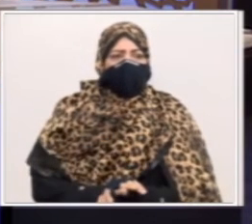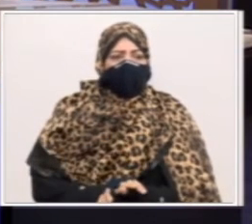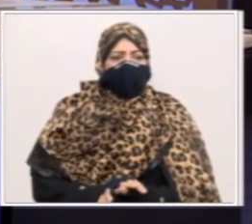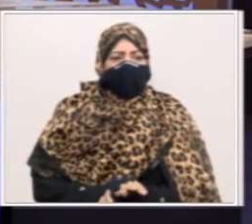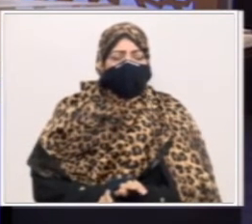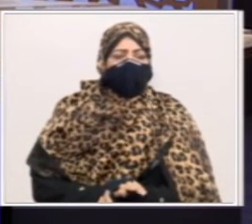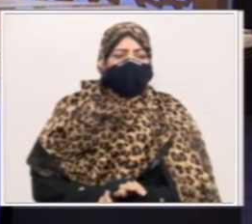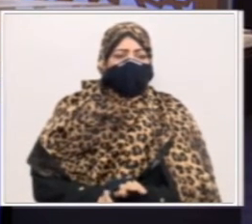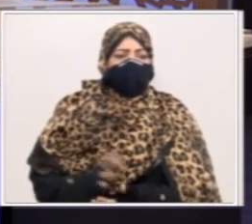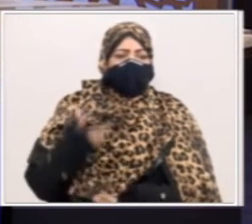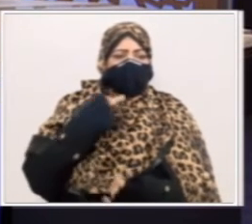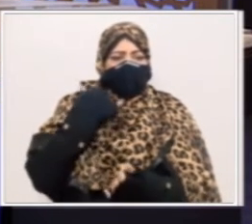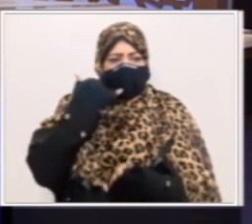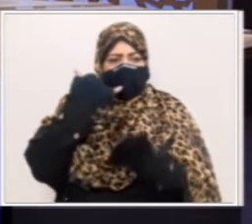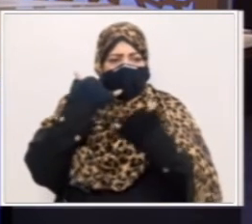تفضلوا.